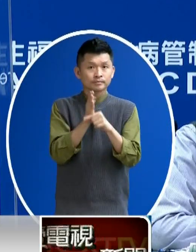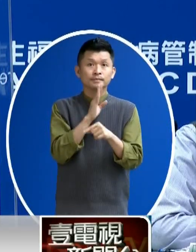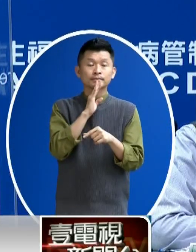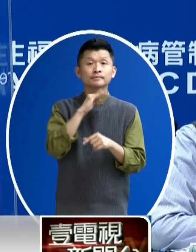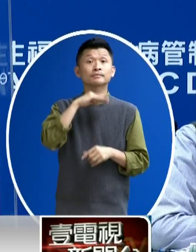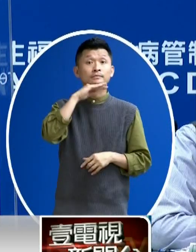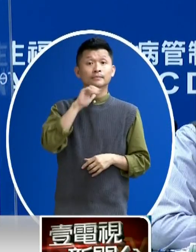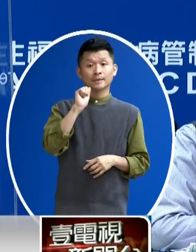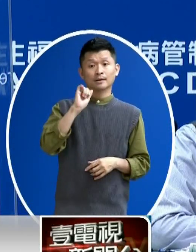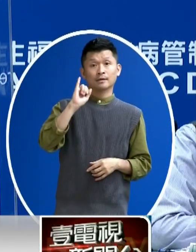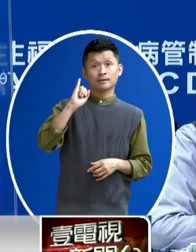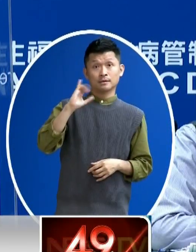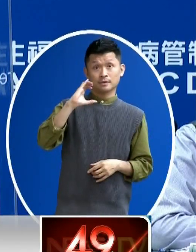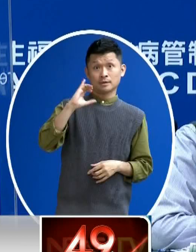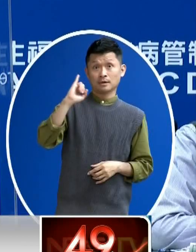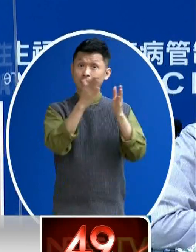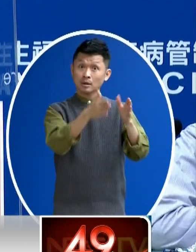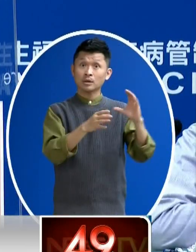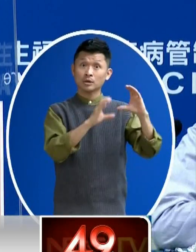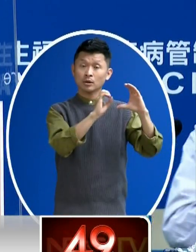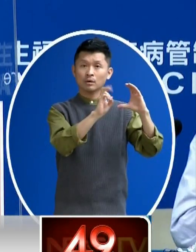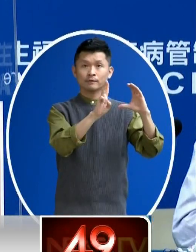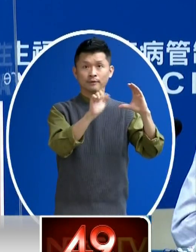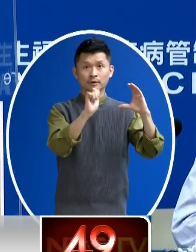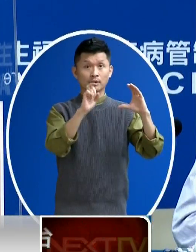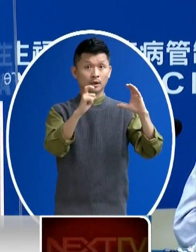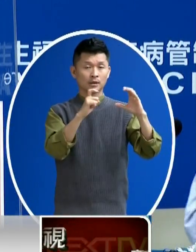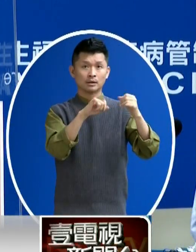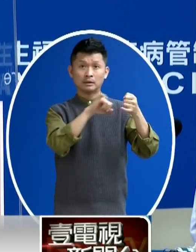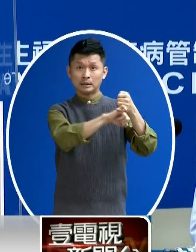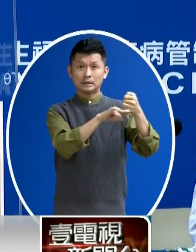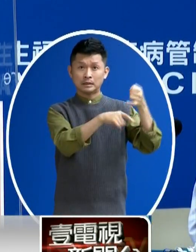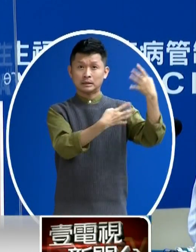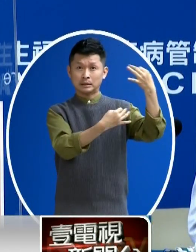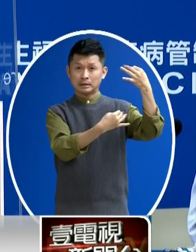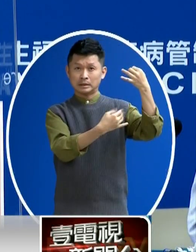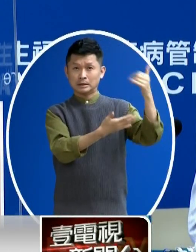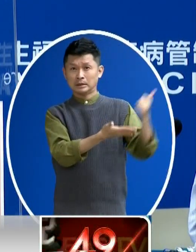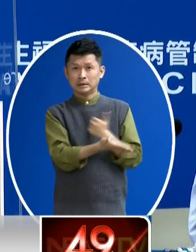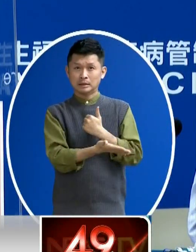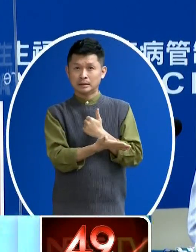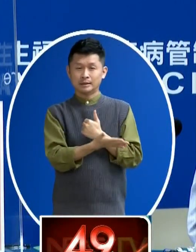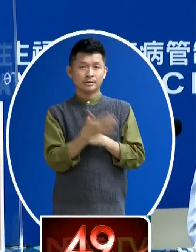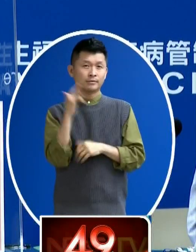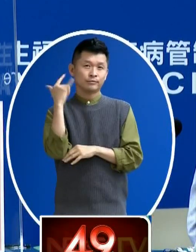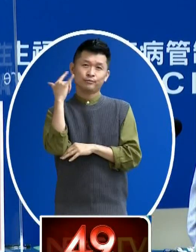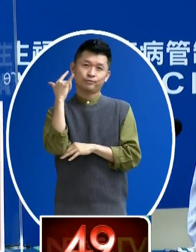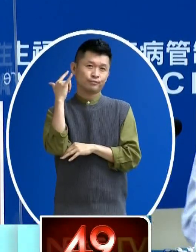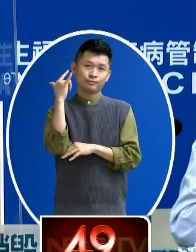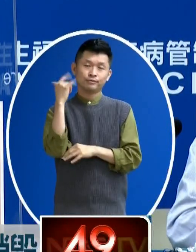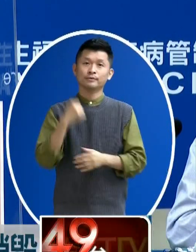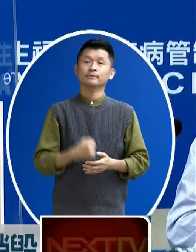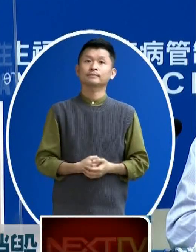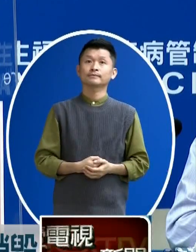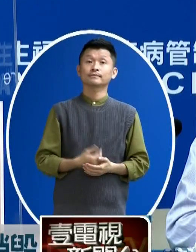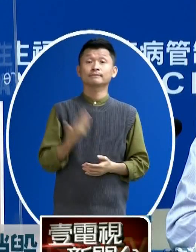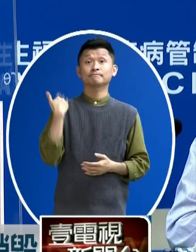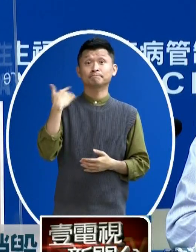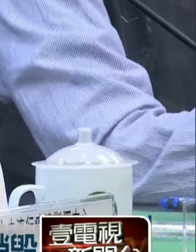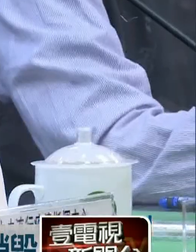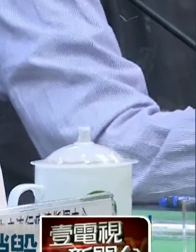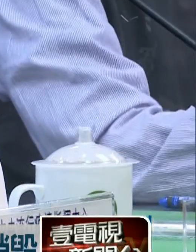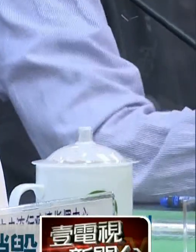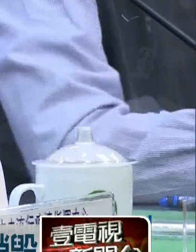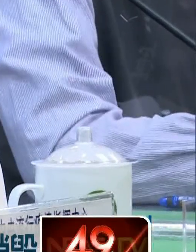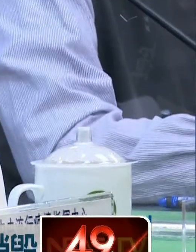这个 ACIP 委员会的一个决定。COVAX 遥遥无期啊。 强调目前疫苗数量充足，已经不指望 COVAX 平